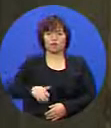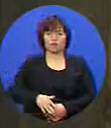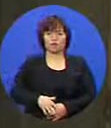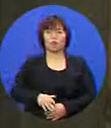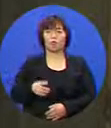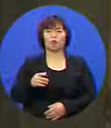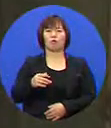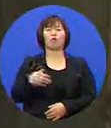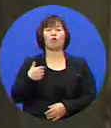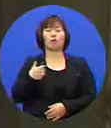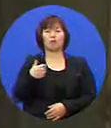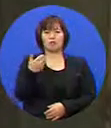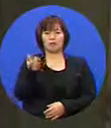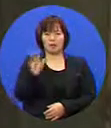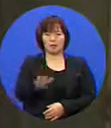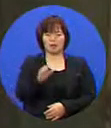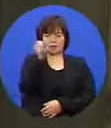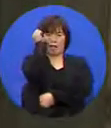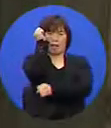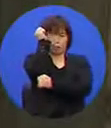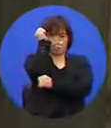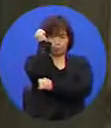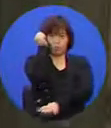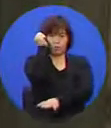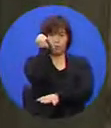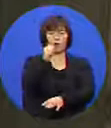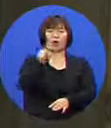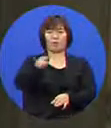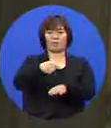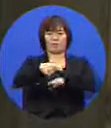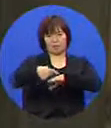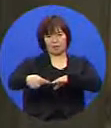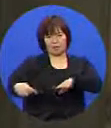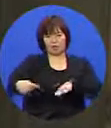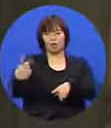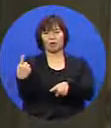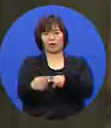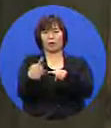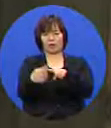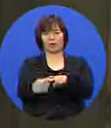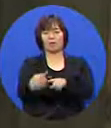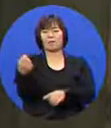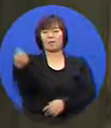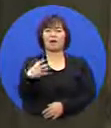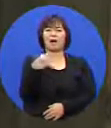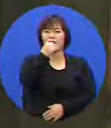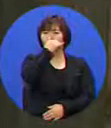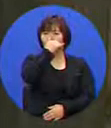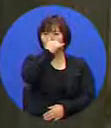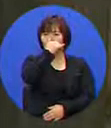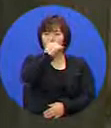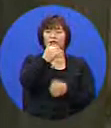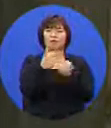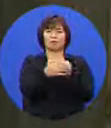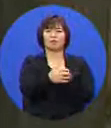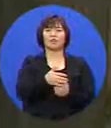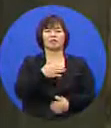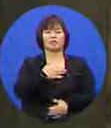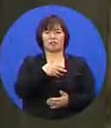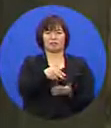우리는 문화적으로 한 뿌리고 한 민족이나 다름없다 이런 말씀을 하셨습니다. 그래서